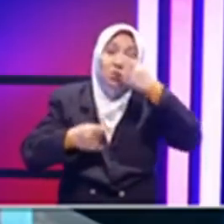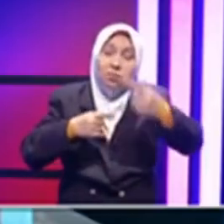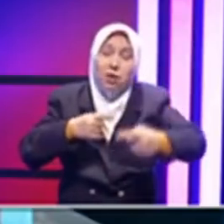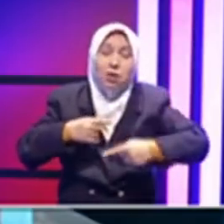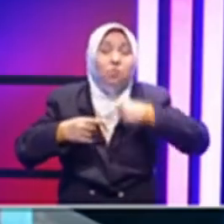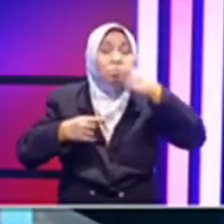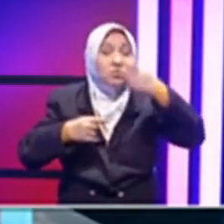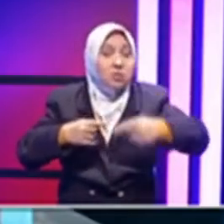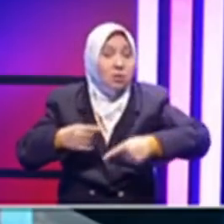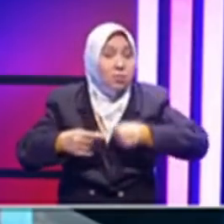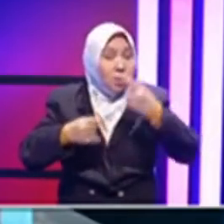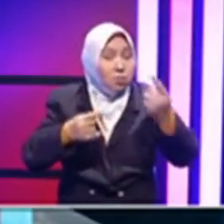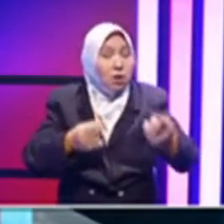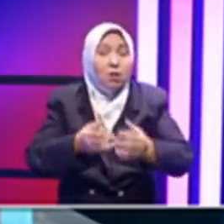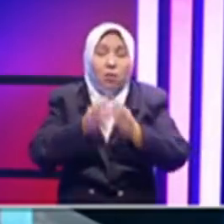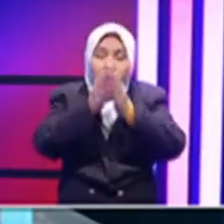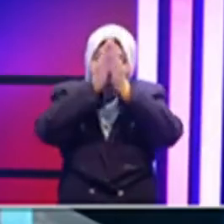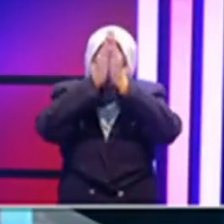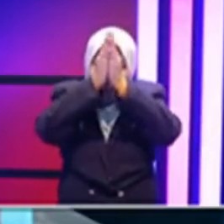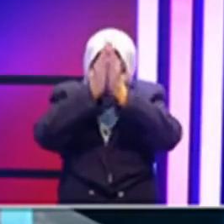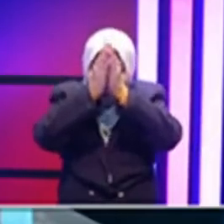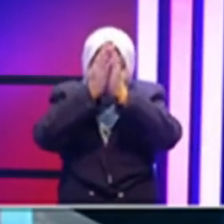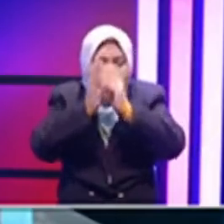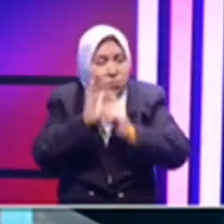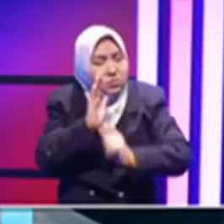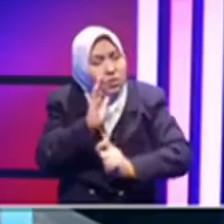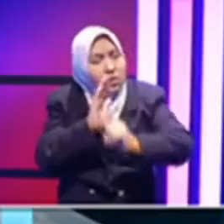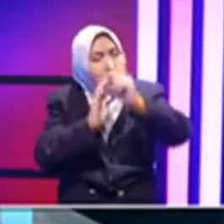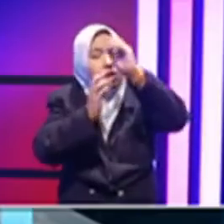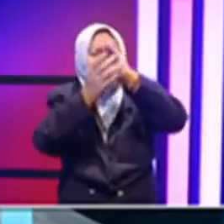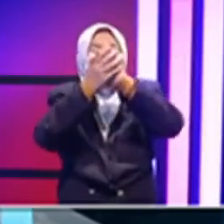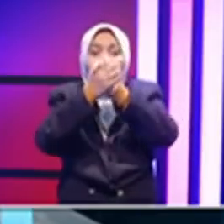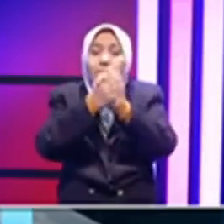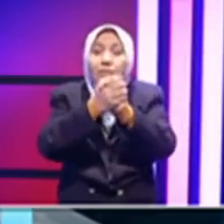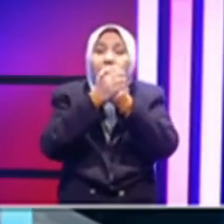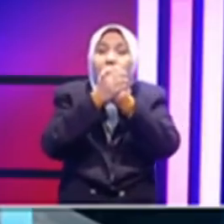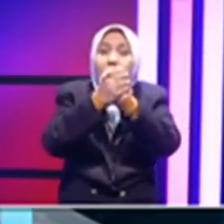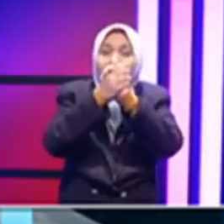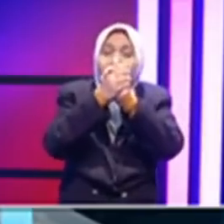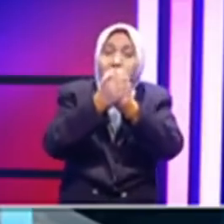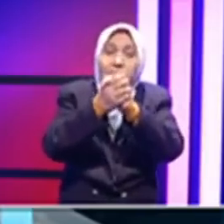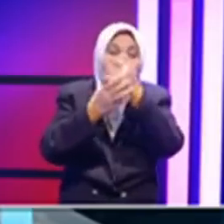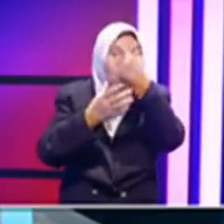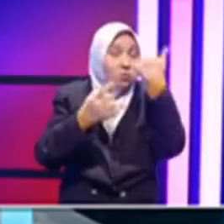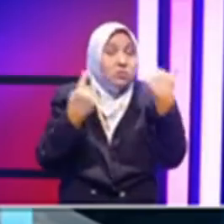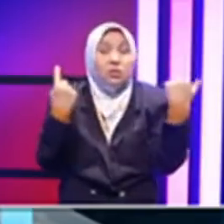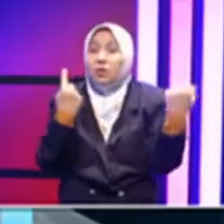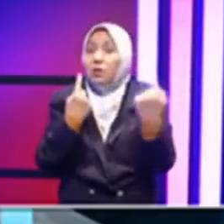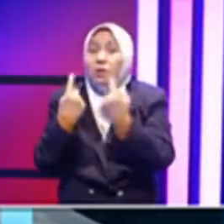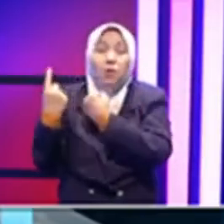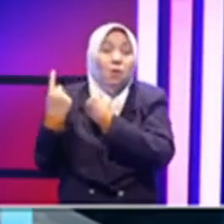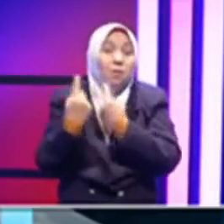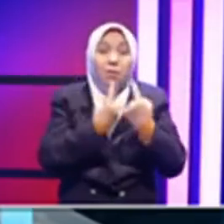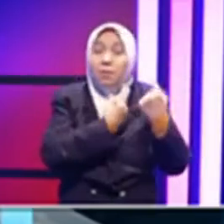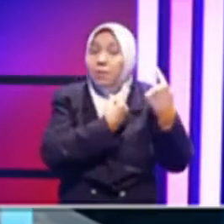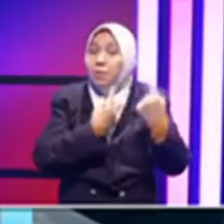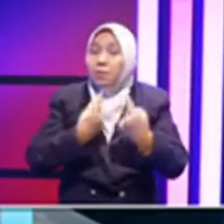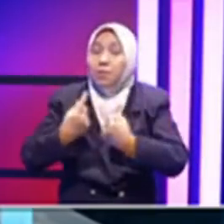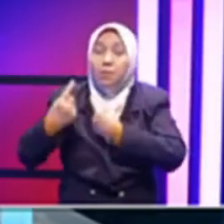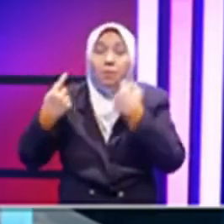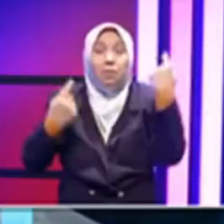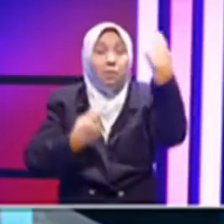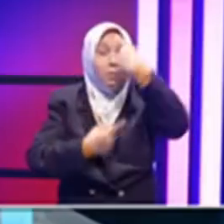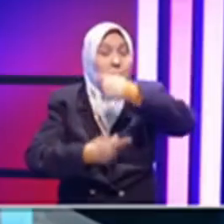merakamkan merafak sembah dan setinggi-tinggi tahniah sempena kita menyambut sambutan ulang tahun Hari